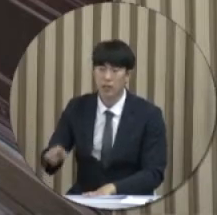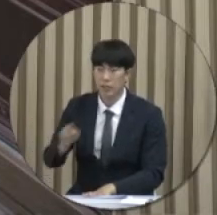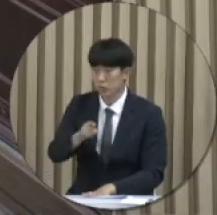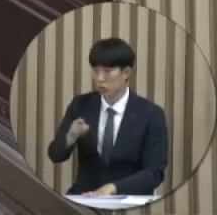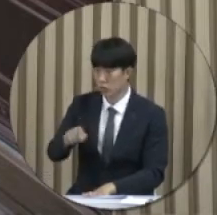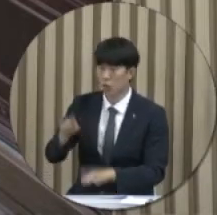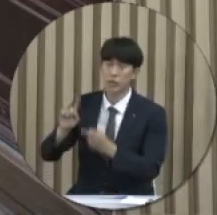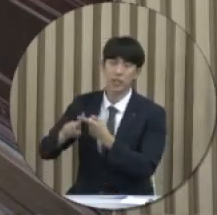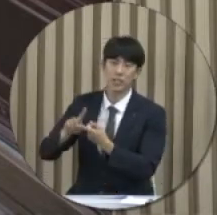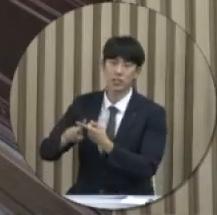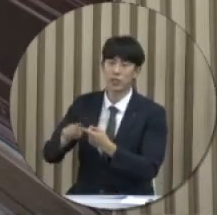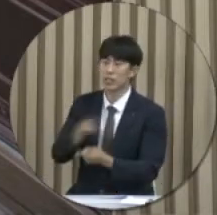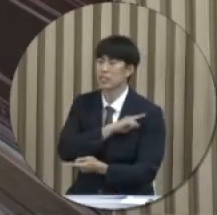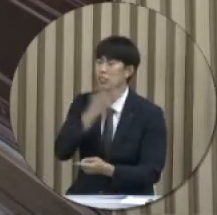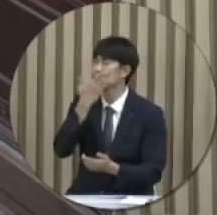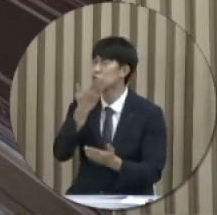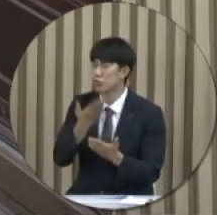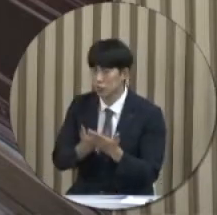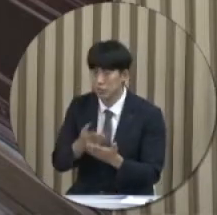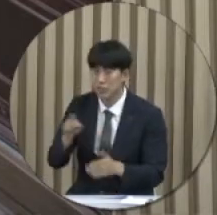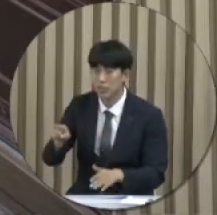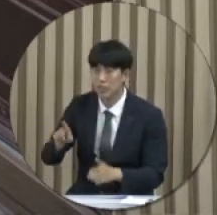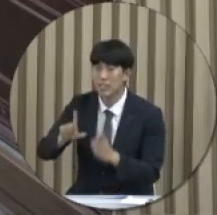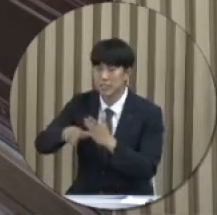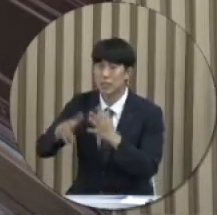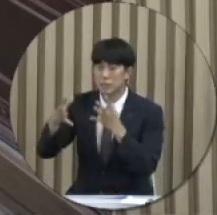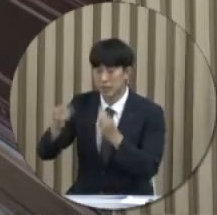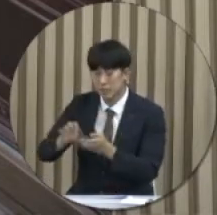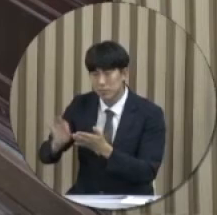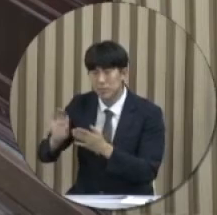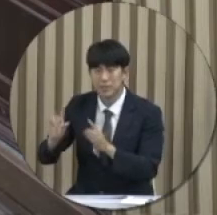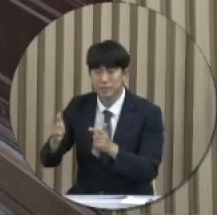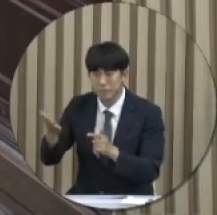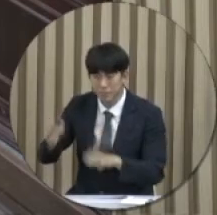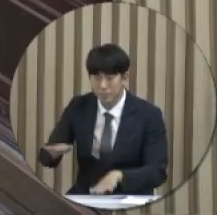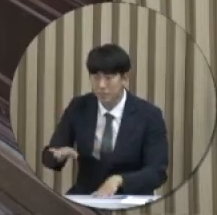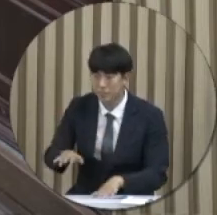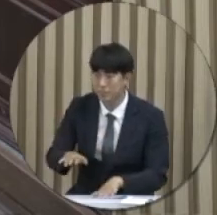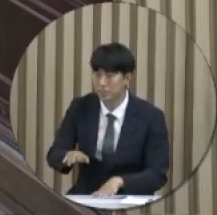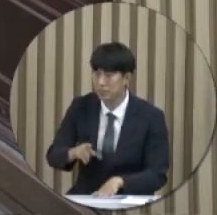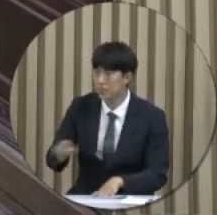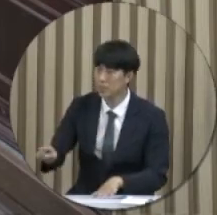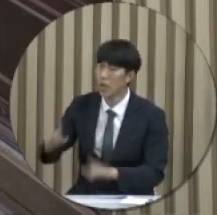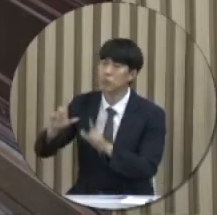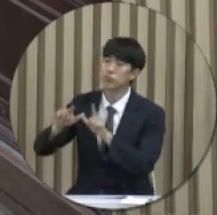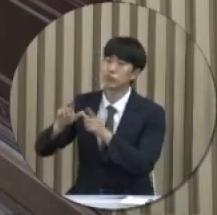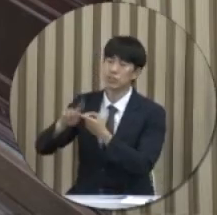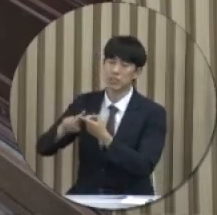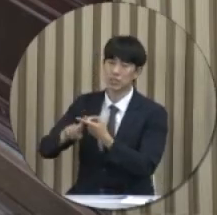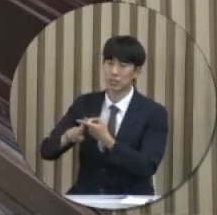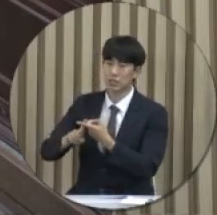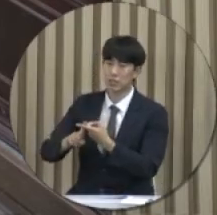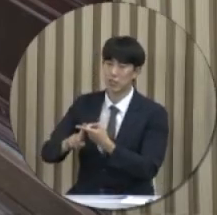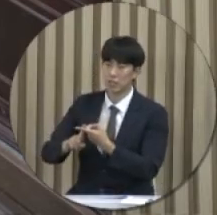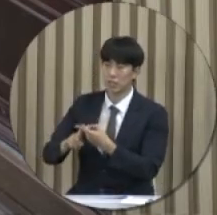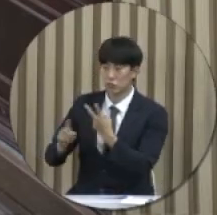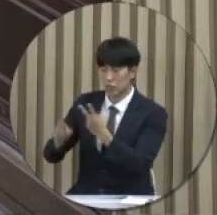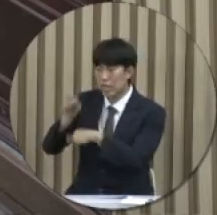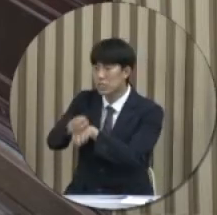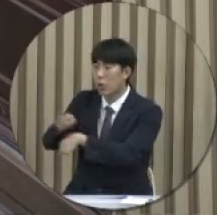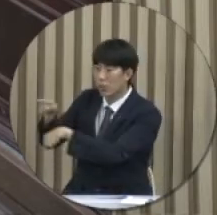그 부분이 가장 중요하게 작용하다 시간을 많이 제가 할애하고 싶지 않아서 그래서 그런 부분이 두 개의 속성이 좀